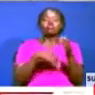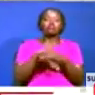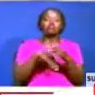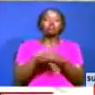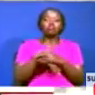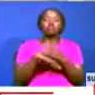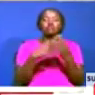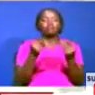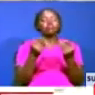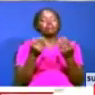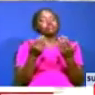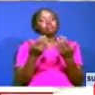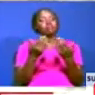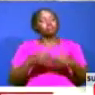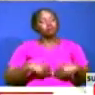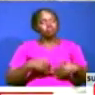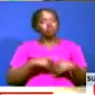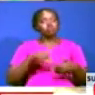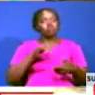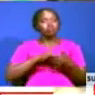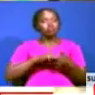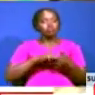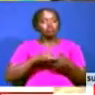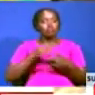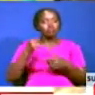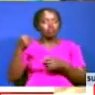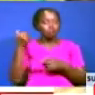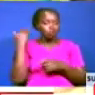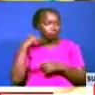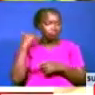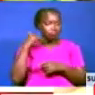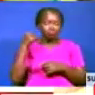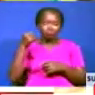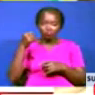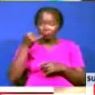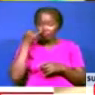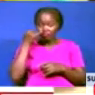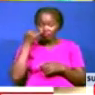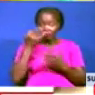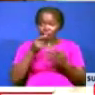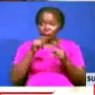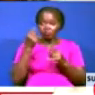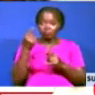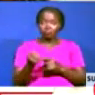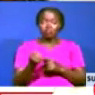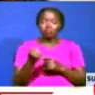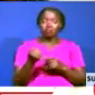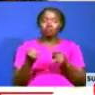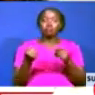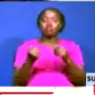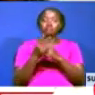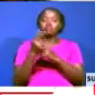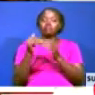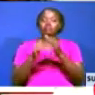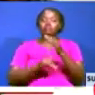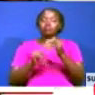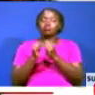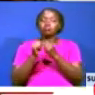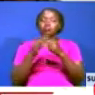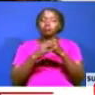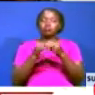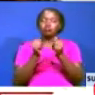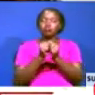to engage in drug abuse and crime. Malindi has 25 teams, 12 under 18 and 13 under 15.